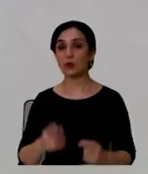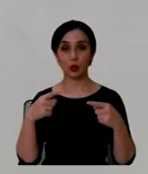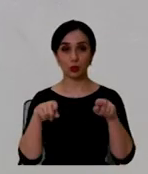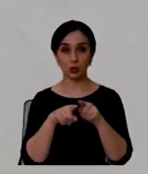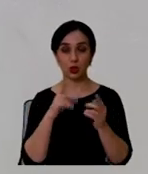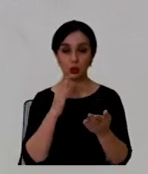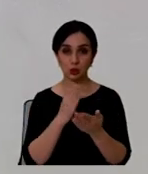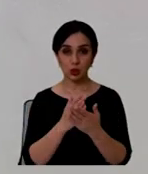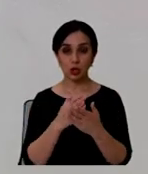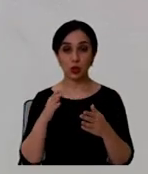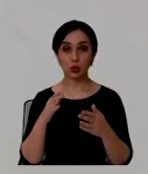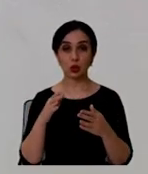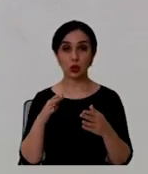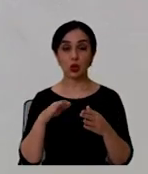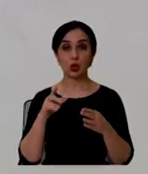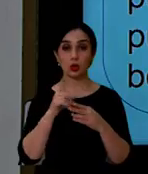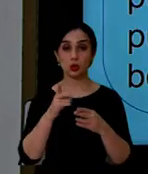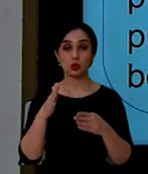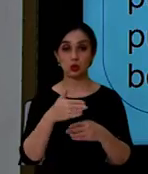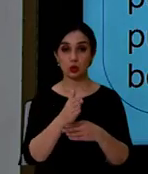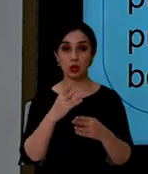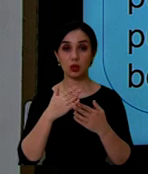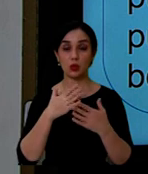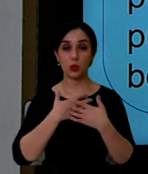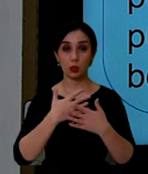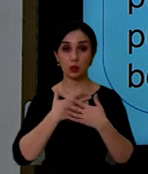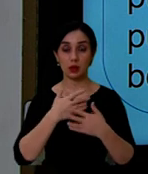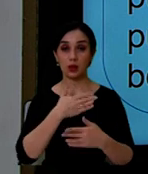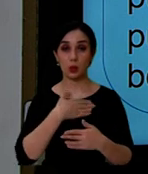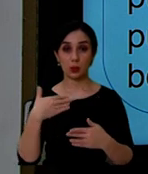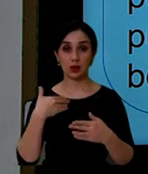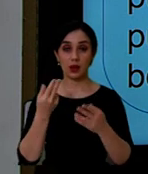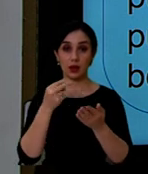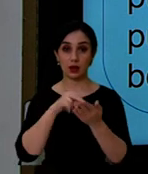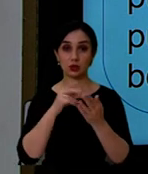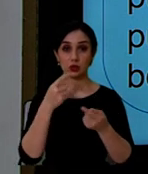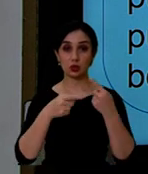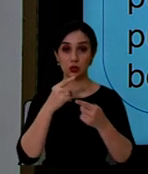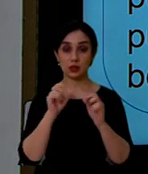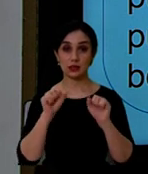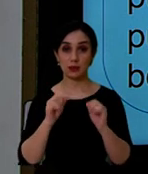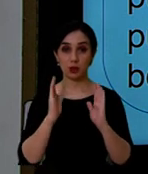Bunday xususiyat suzgich pufagini o'pkaga aylanishi uchun zamin bo'ladi.